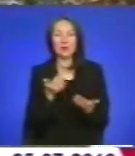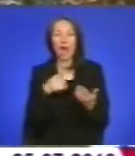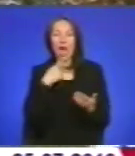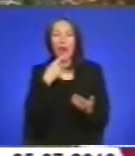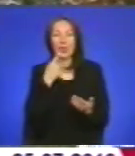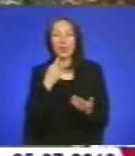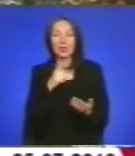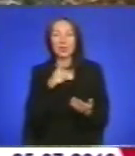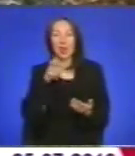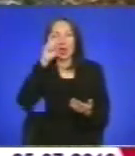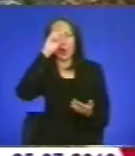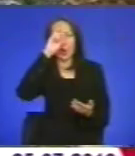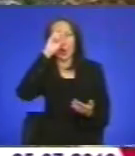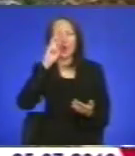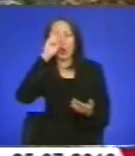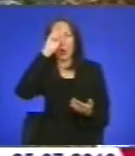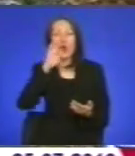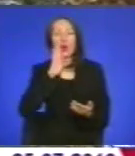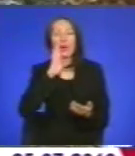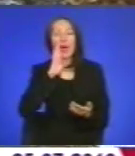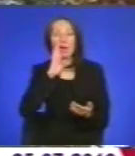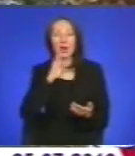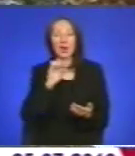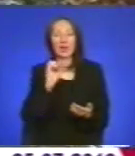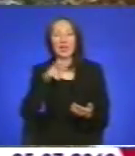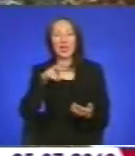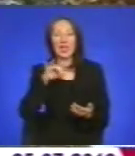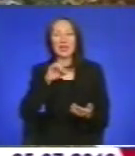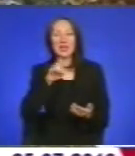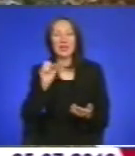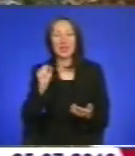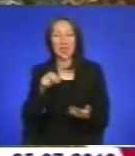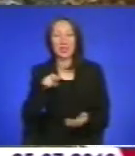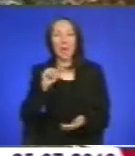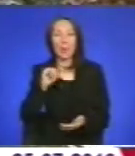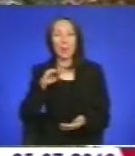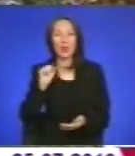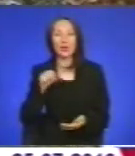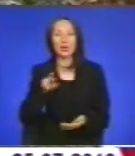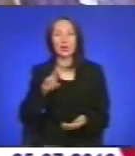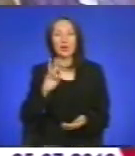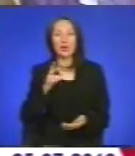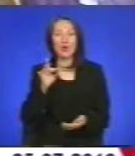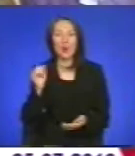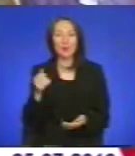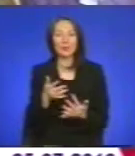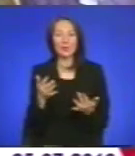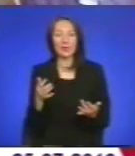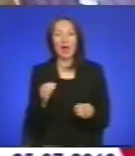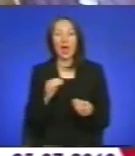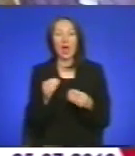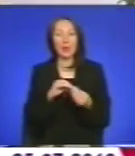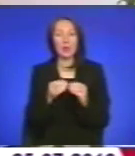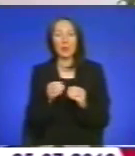говорити з королевою Єлизаветою, і з Путіном, і з Януковичем, і з Вейном Грецьким. Клопотів з